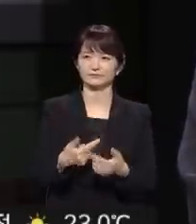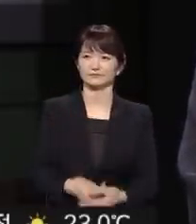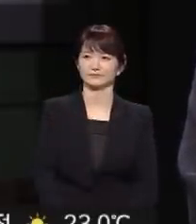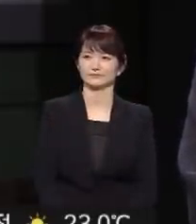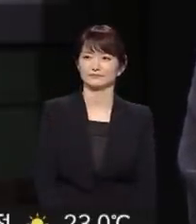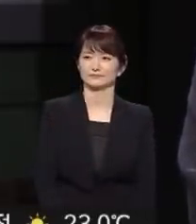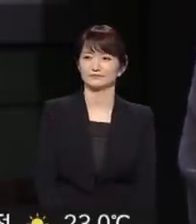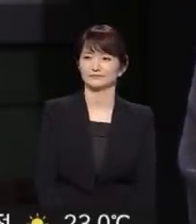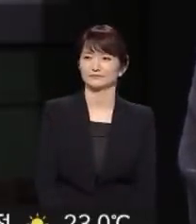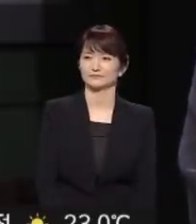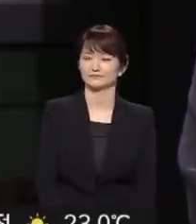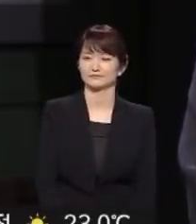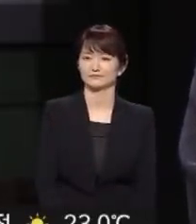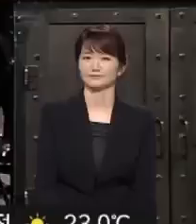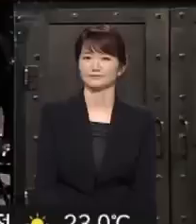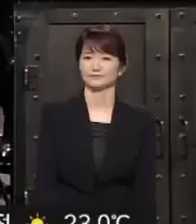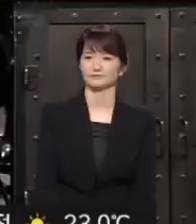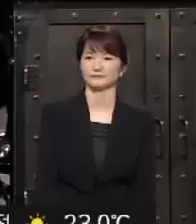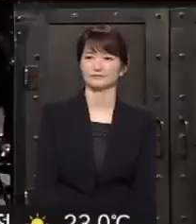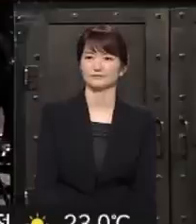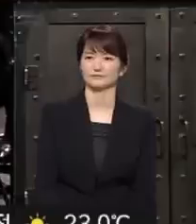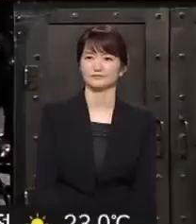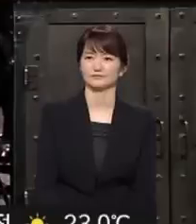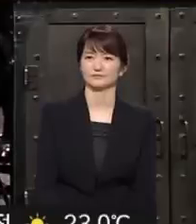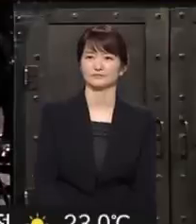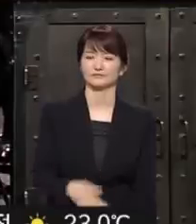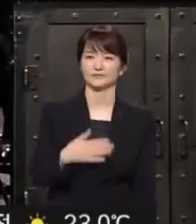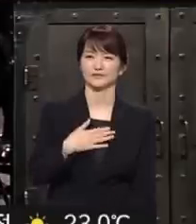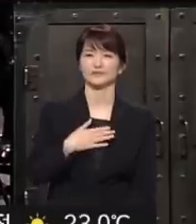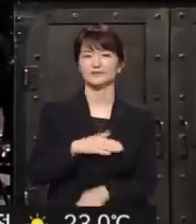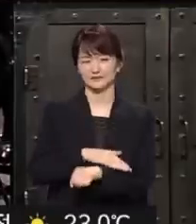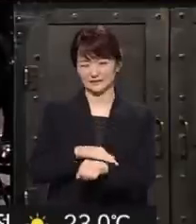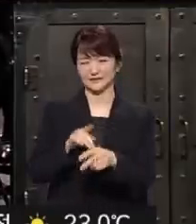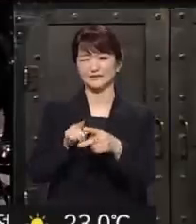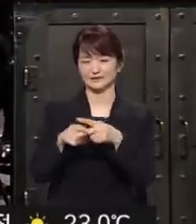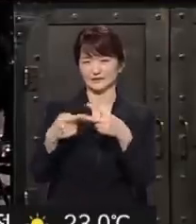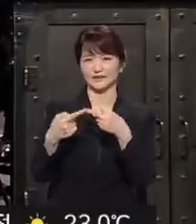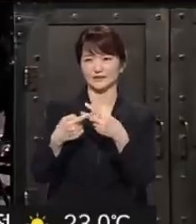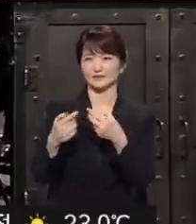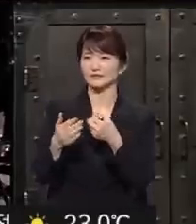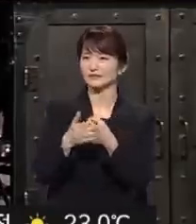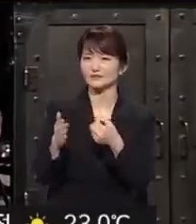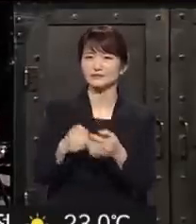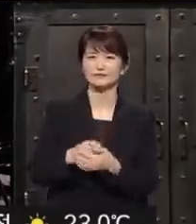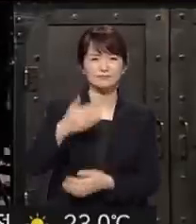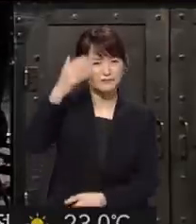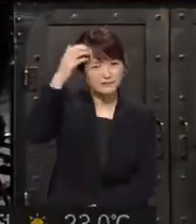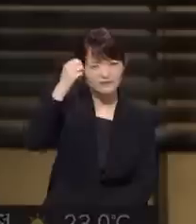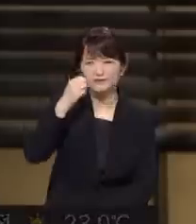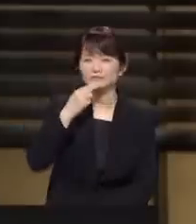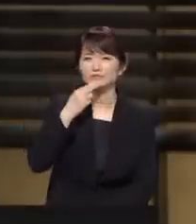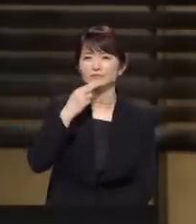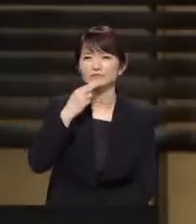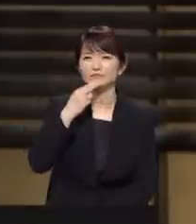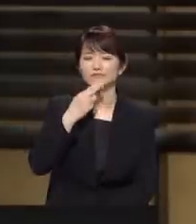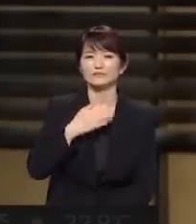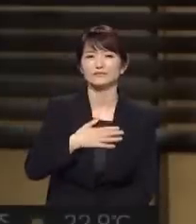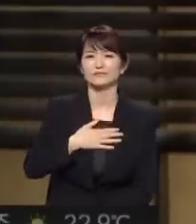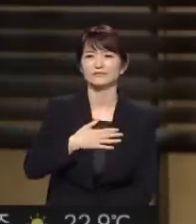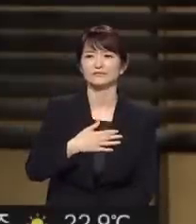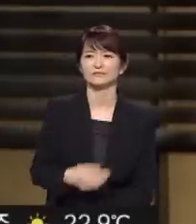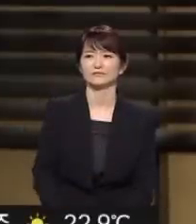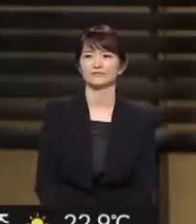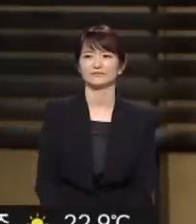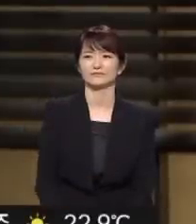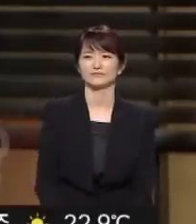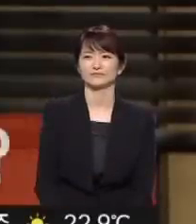듭니다. 저는 뭐 사실 잘 그냥 이해를 하는 편이라서 뭐 잘 기억은 잘 안 나요. 저도 마찬가지로